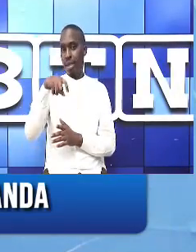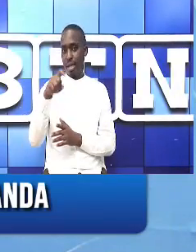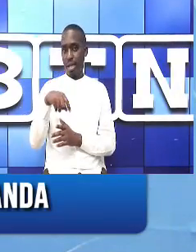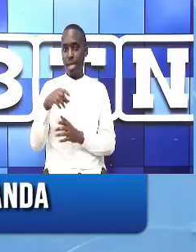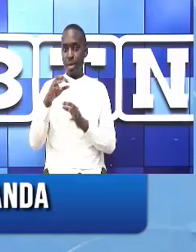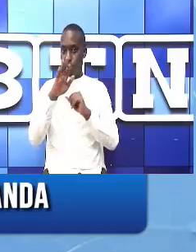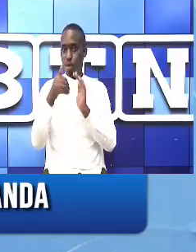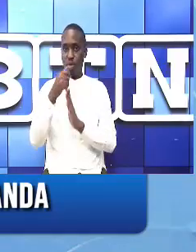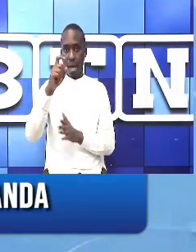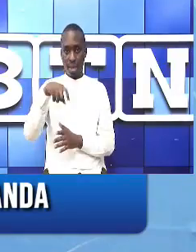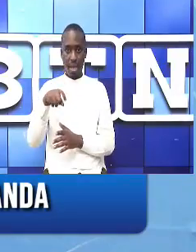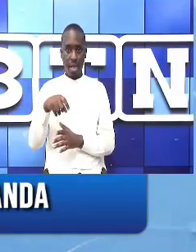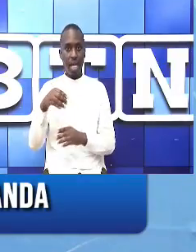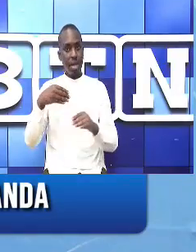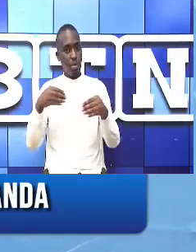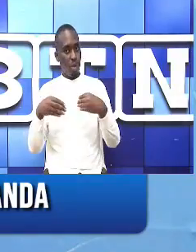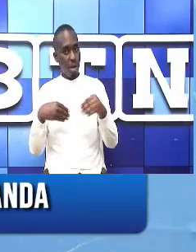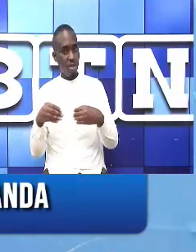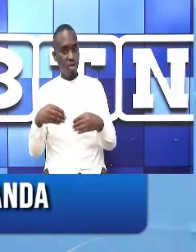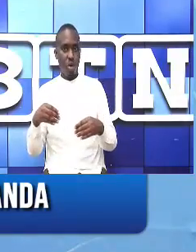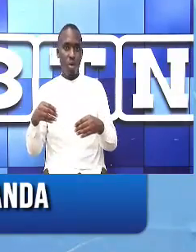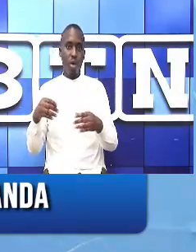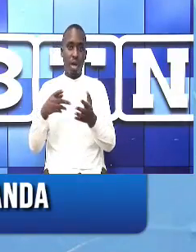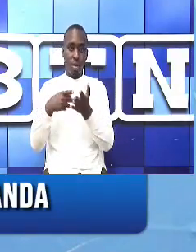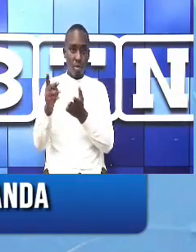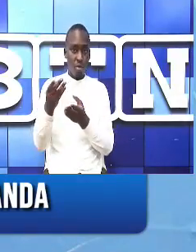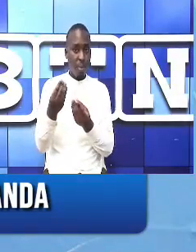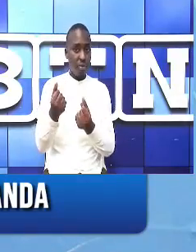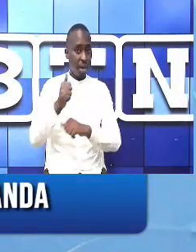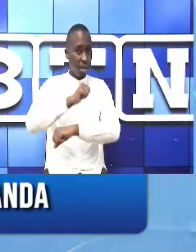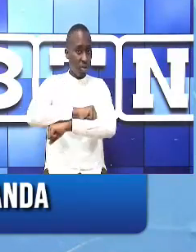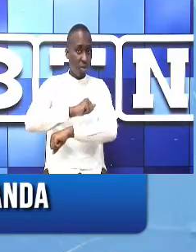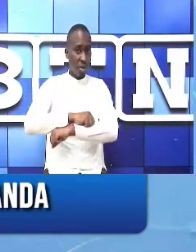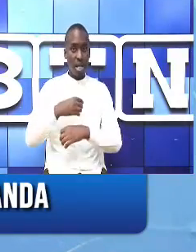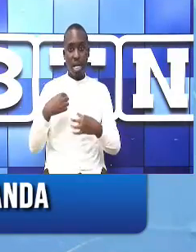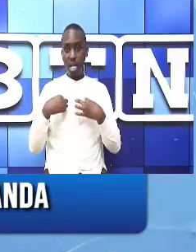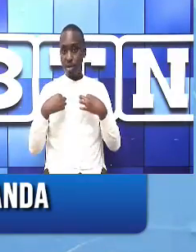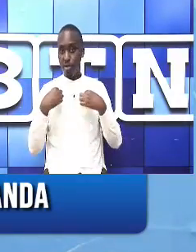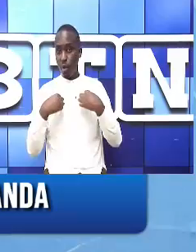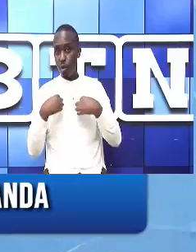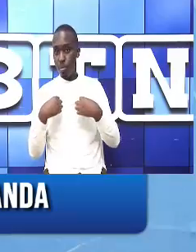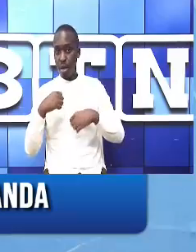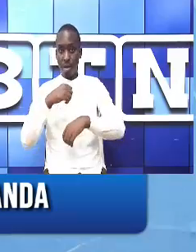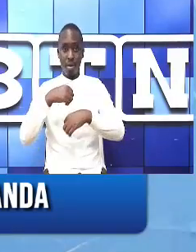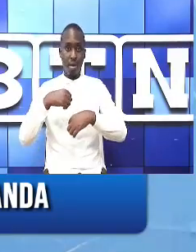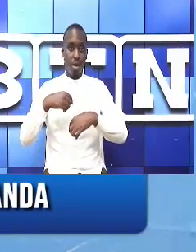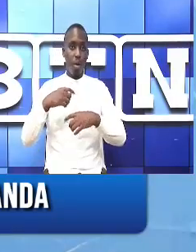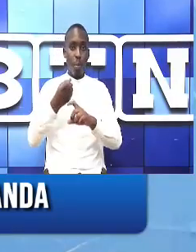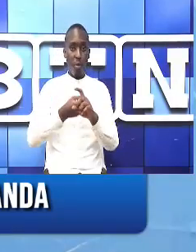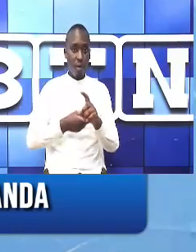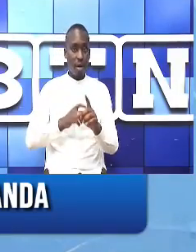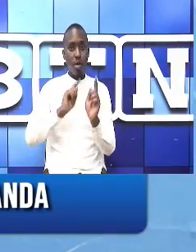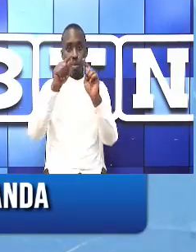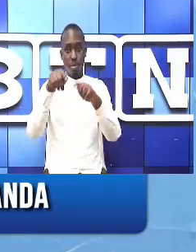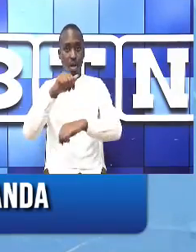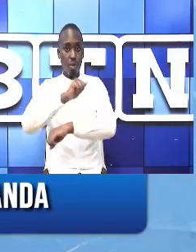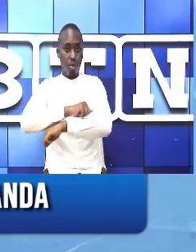ibyo akeneye byose ibyo bikoresho minerivare iniforume kumujyana ku ishuri no kumuvanaho igihe bibaye